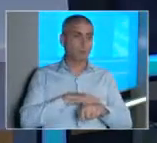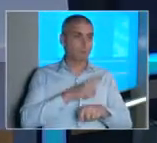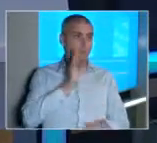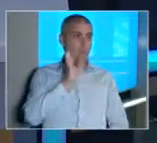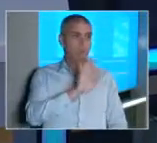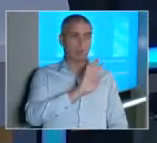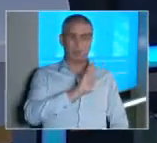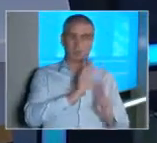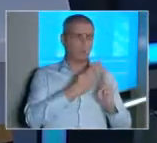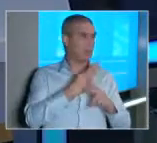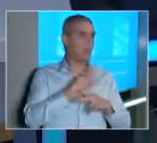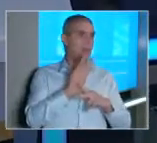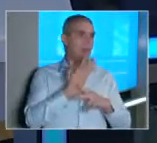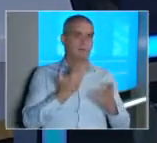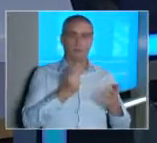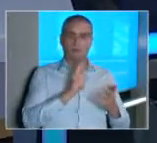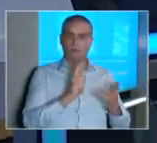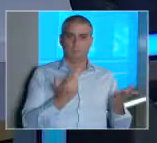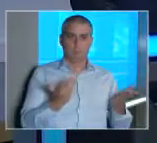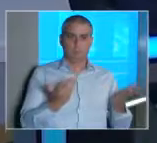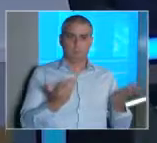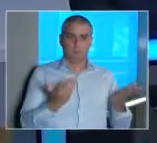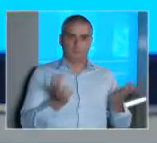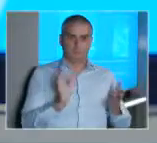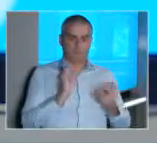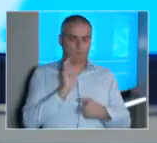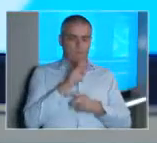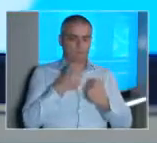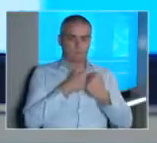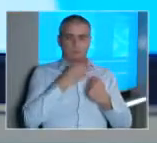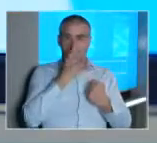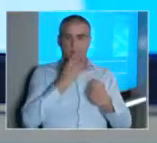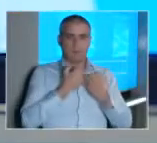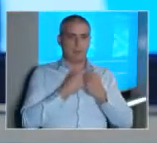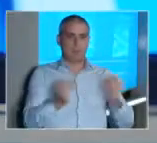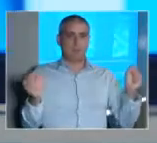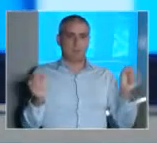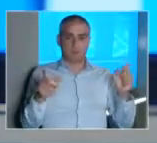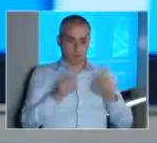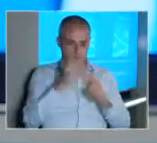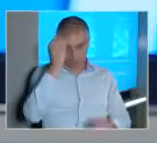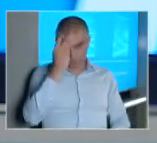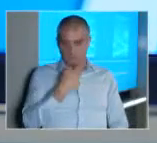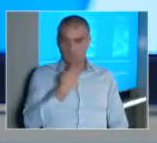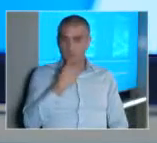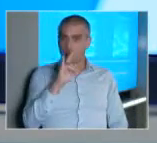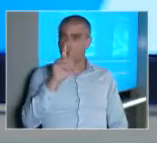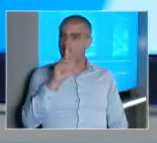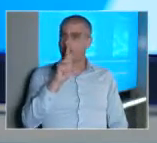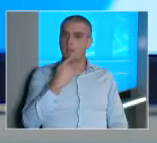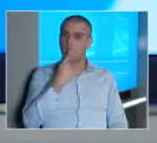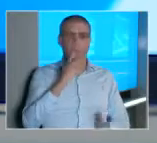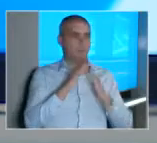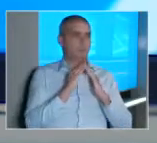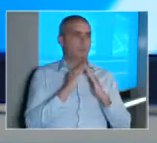פוגעת בקהילה ובכל מי שעוד לא התמודד עם השאלה אם לצאת מהארון. עכשיו, אותו תלמיד, כמו שחיליק אמר,